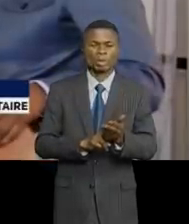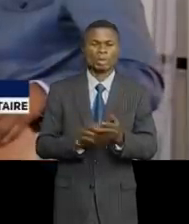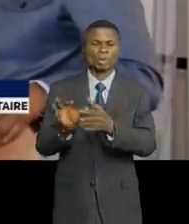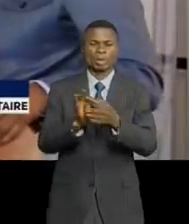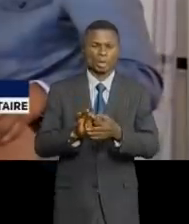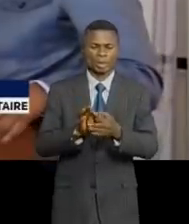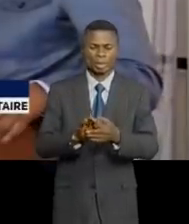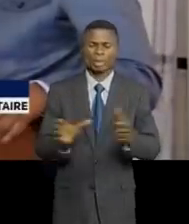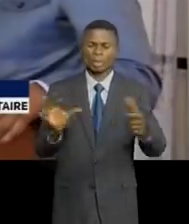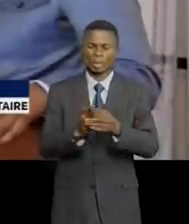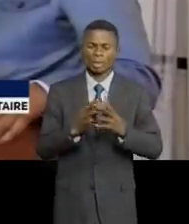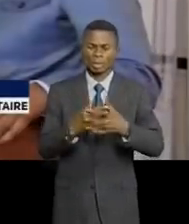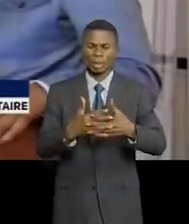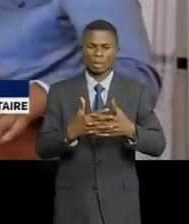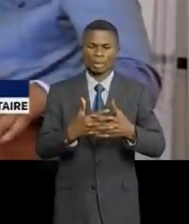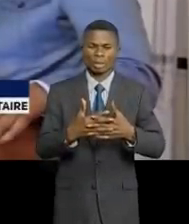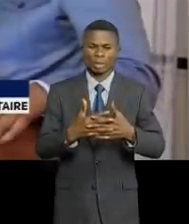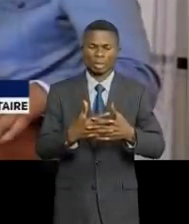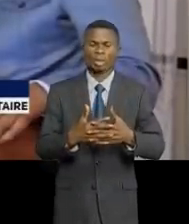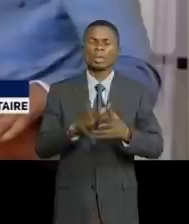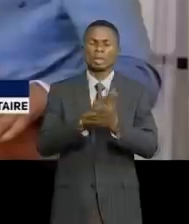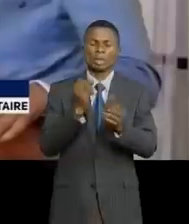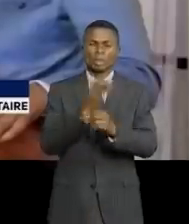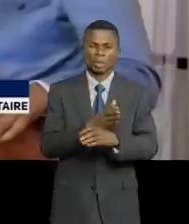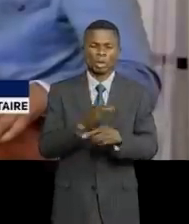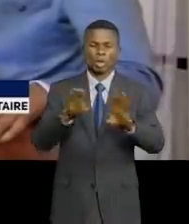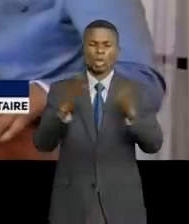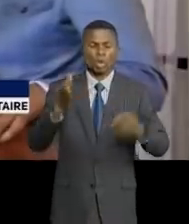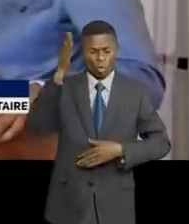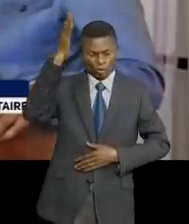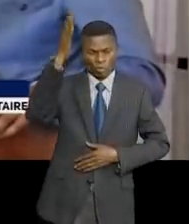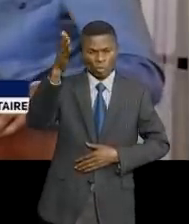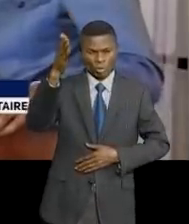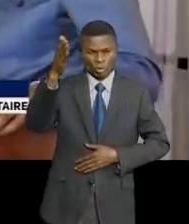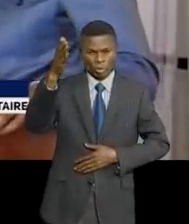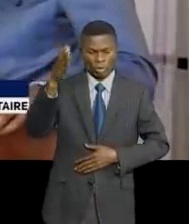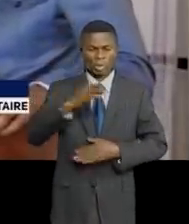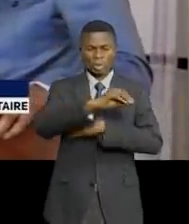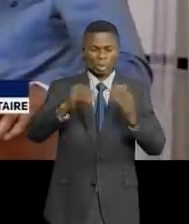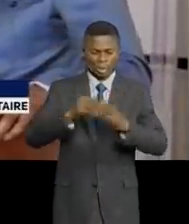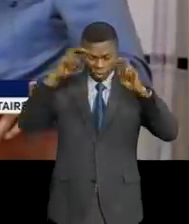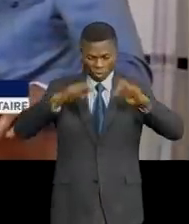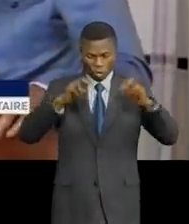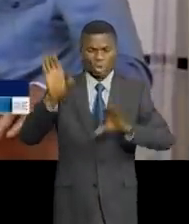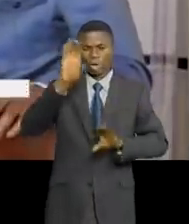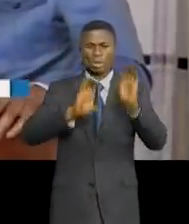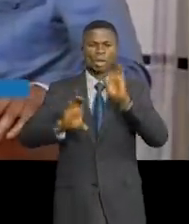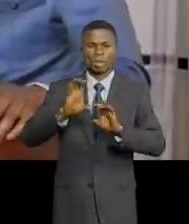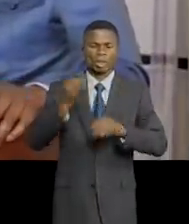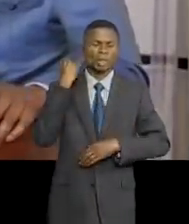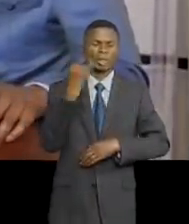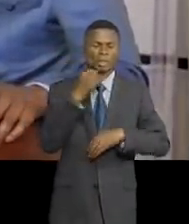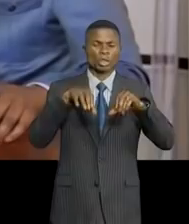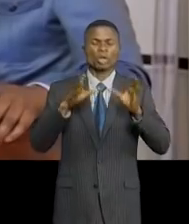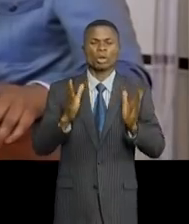est d'établir un partenariat qui sera matérialisé par l'ouverture prochaine des centres de recherche scientifique